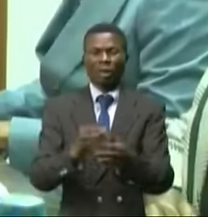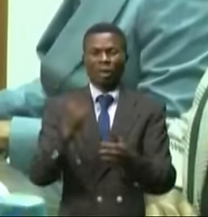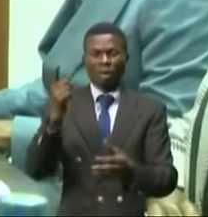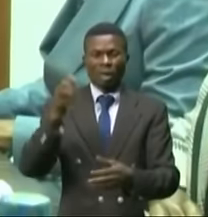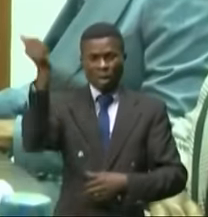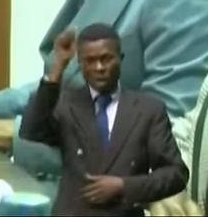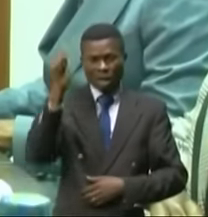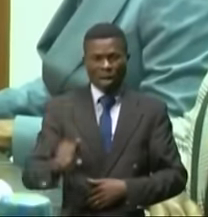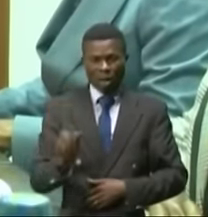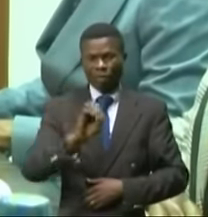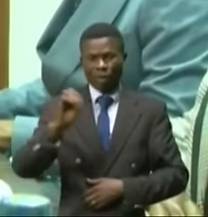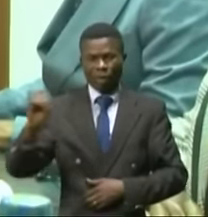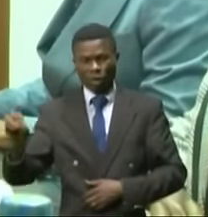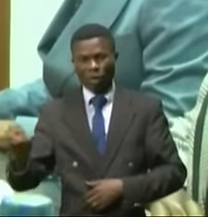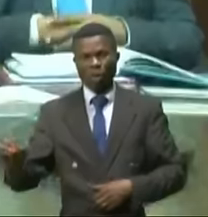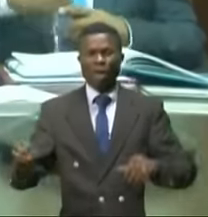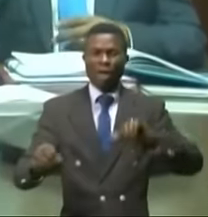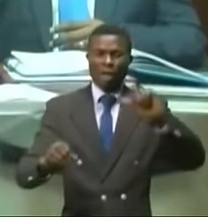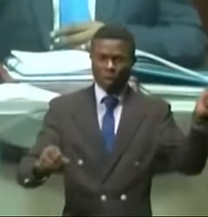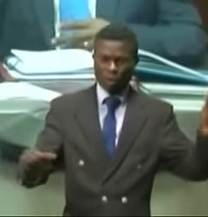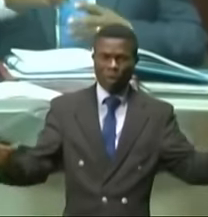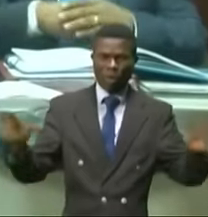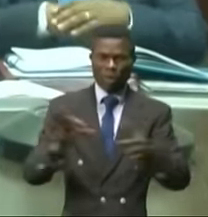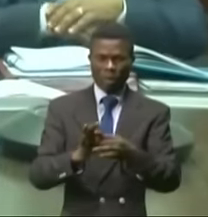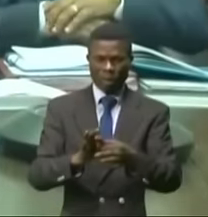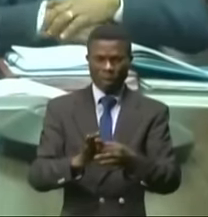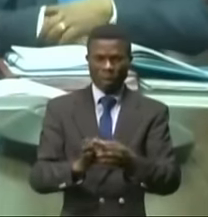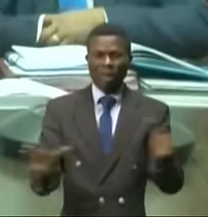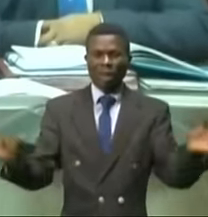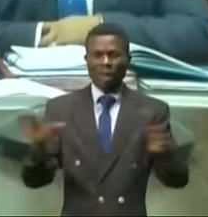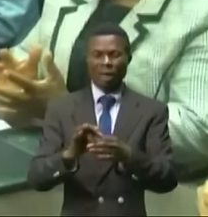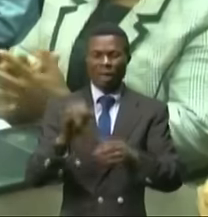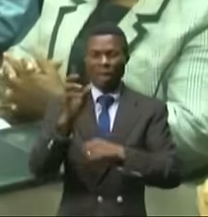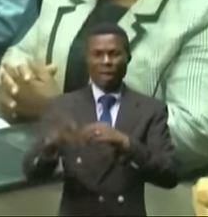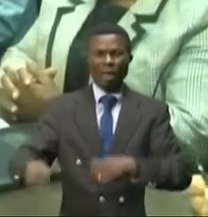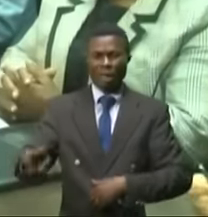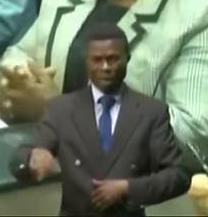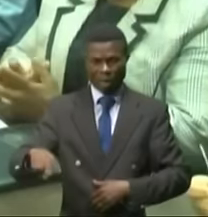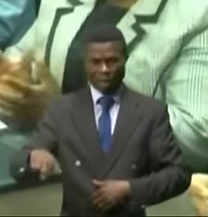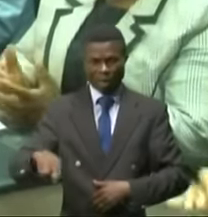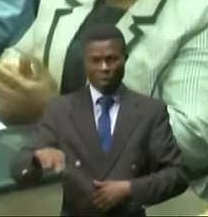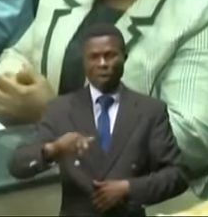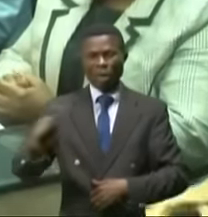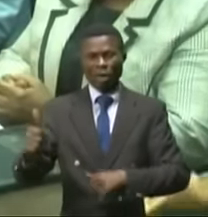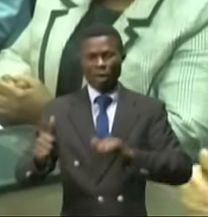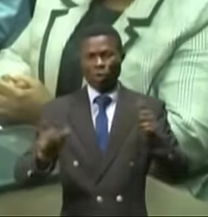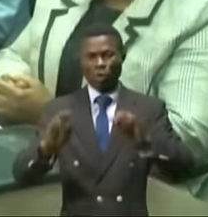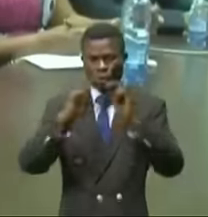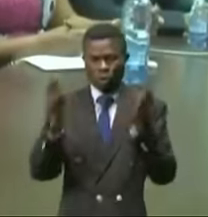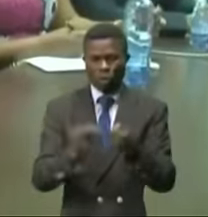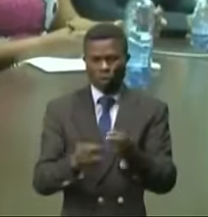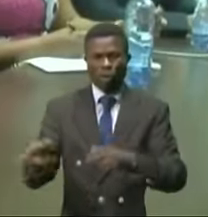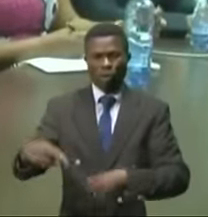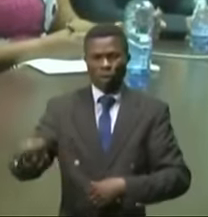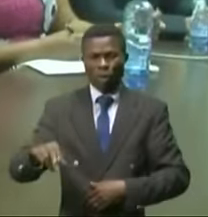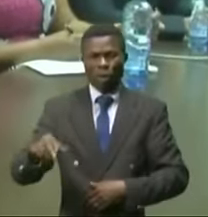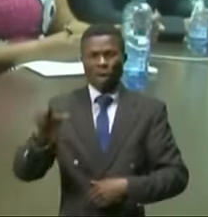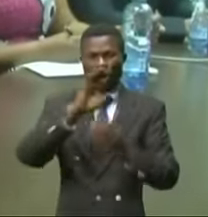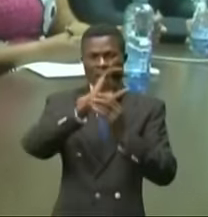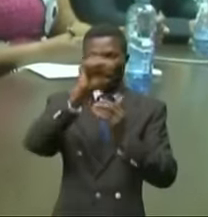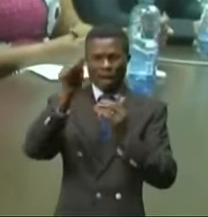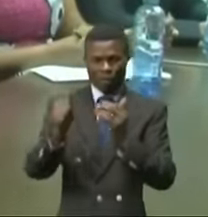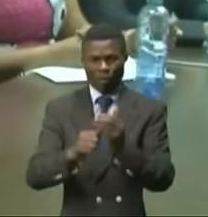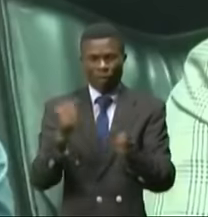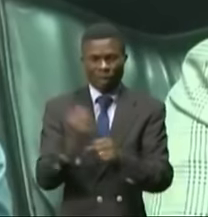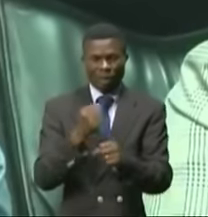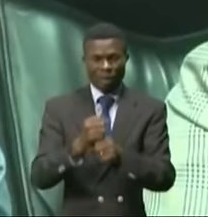et australe ont levé l'option de promouvoir l'intégration régionale à l'instar d'autres organisations sous-régionales du continent. Les